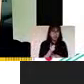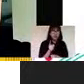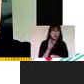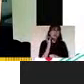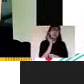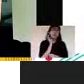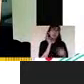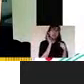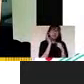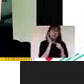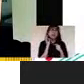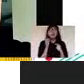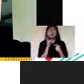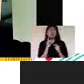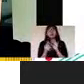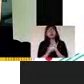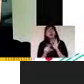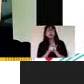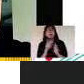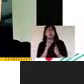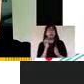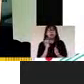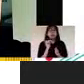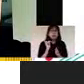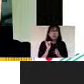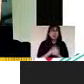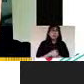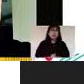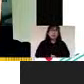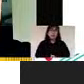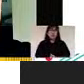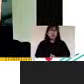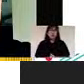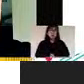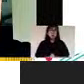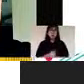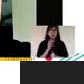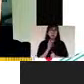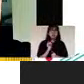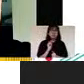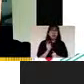berupa berbagai varian dari serangan cyber.